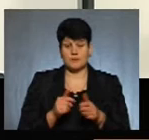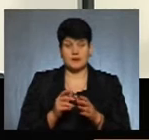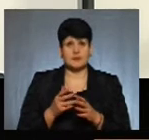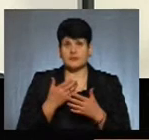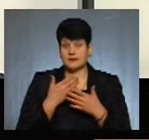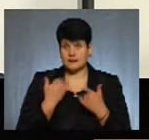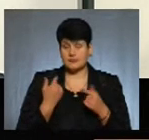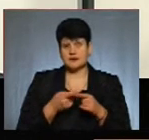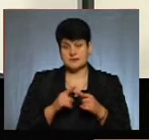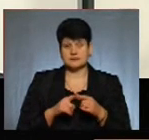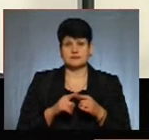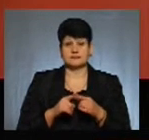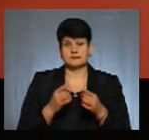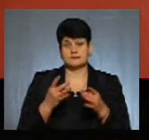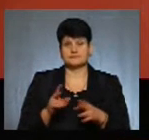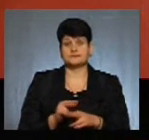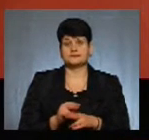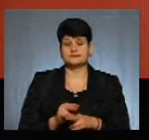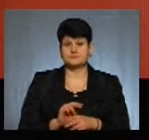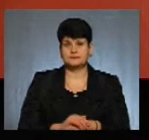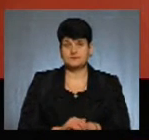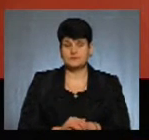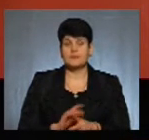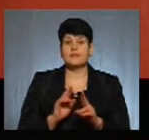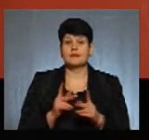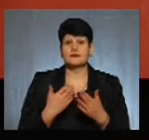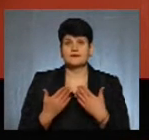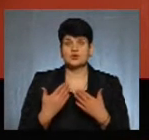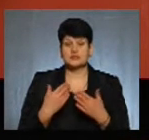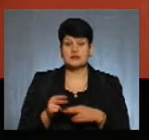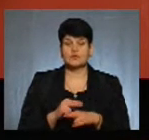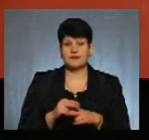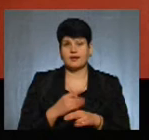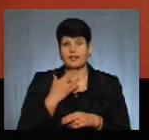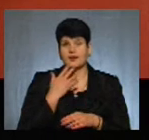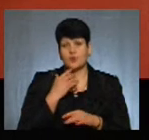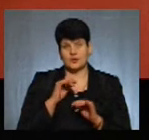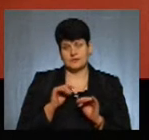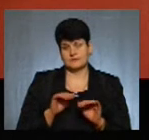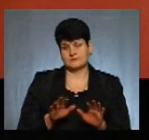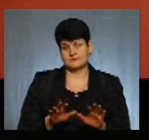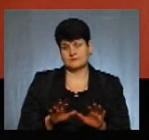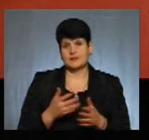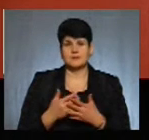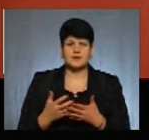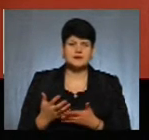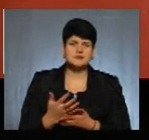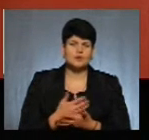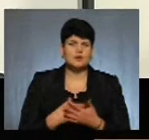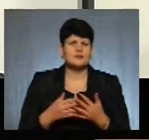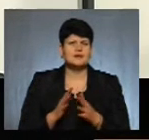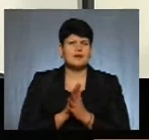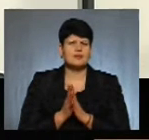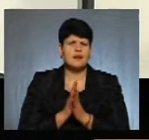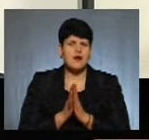це, звичайно, симптоматичне лікування. Як ви ставитесь до лікування народними засобами, до прикладу, зборами